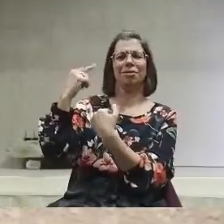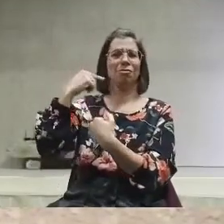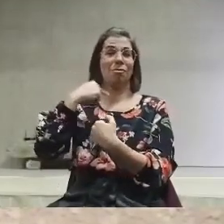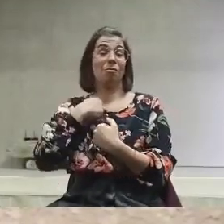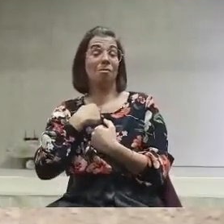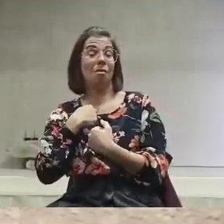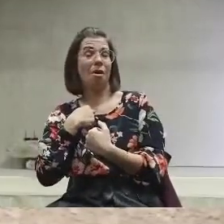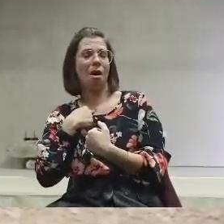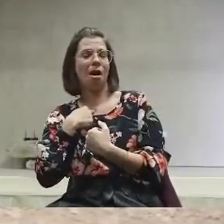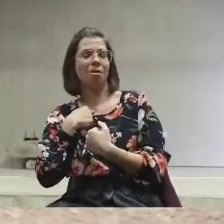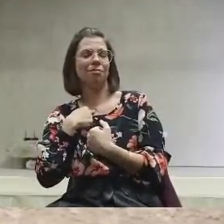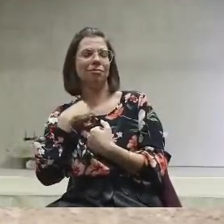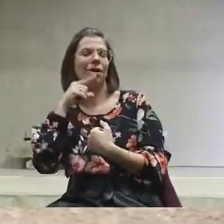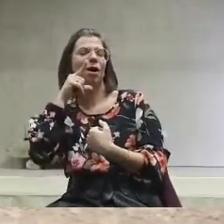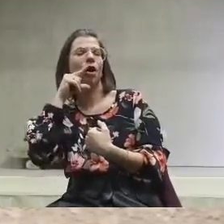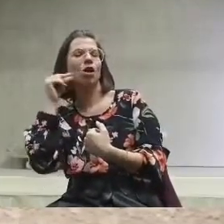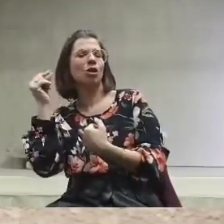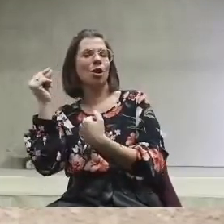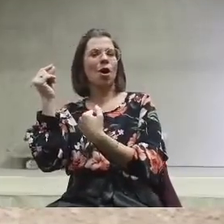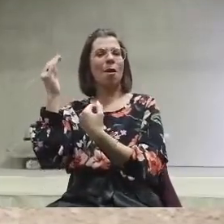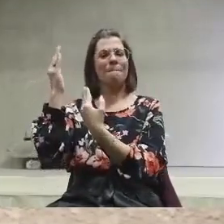Seigneur, merci parce que je suis béni en toi.